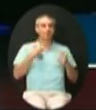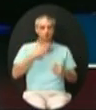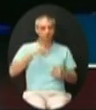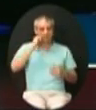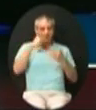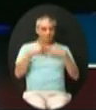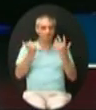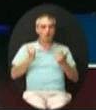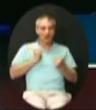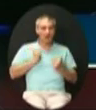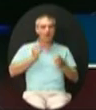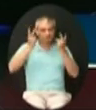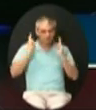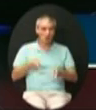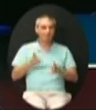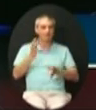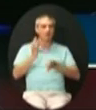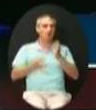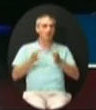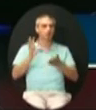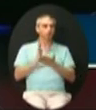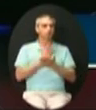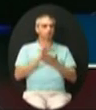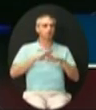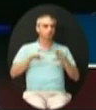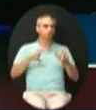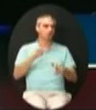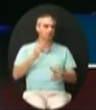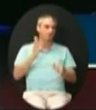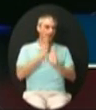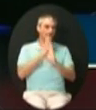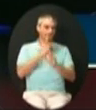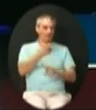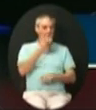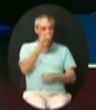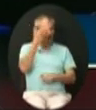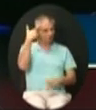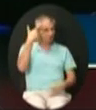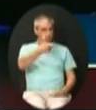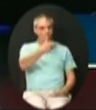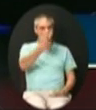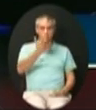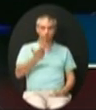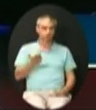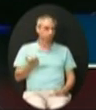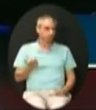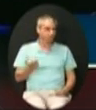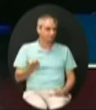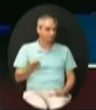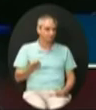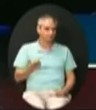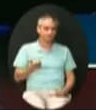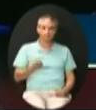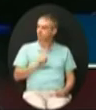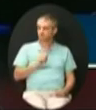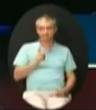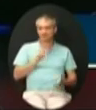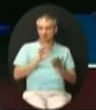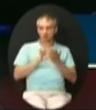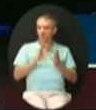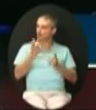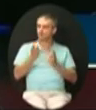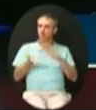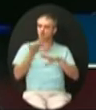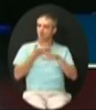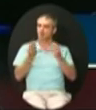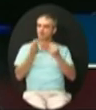שמחר בבוקר חיילים רגיל. יוכלו לשפוט בשטח מקבל שמה, ולראות לו לא בראש. אני רוצה את זה. זה מה שבא לי. עטילה זה לא הנקודה. למה אתה לא